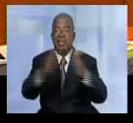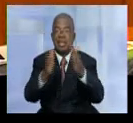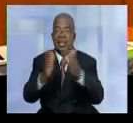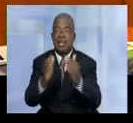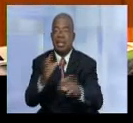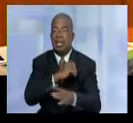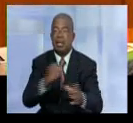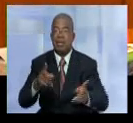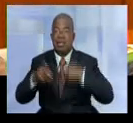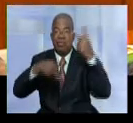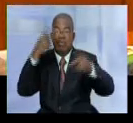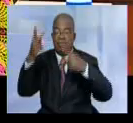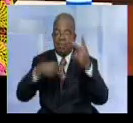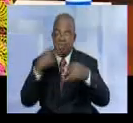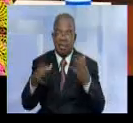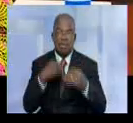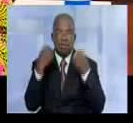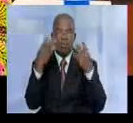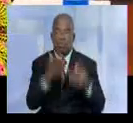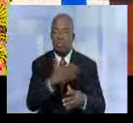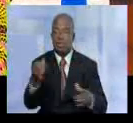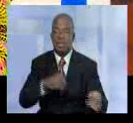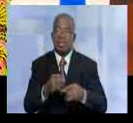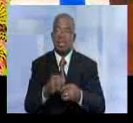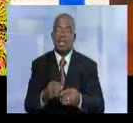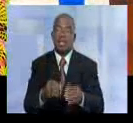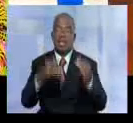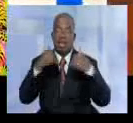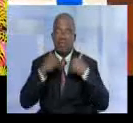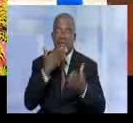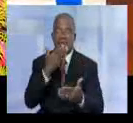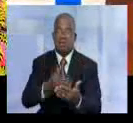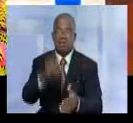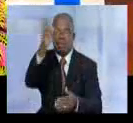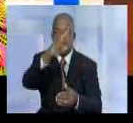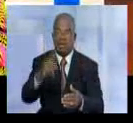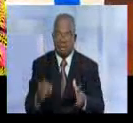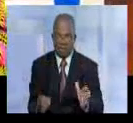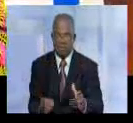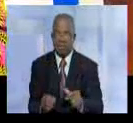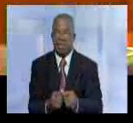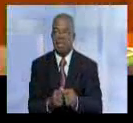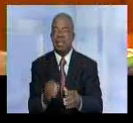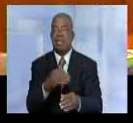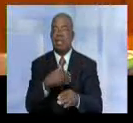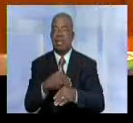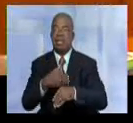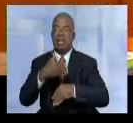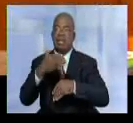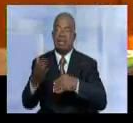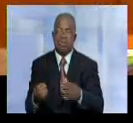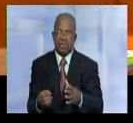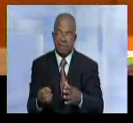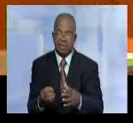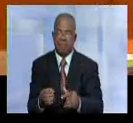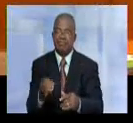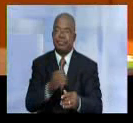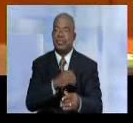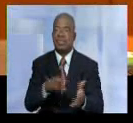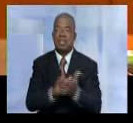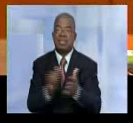porte des fruits et réponde aux attentes de nos concitoyens. Et bien évidemment, qu'elle